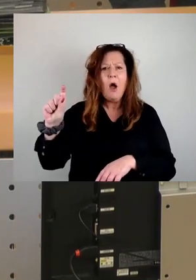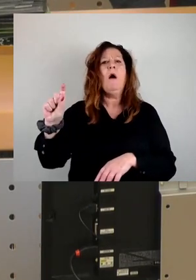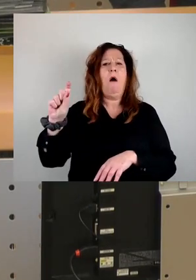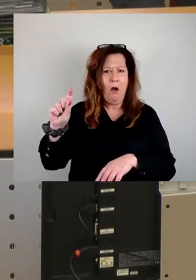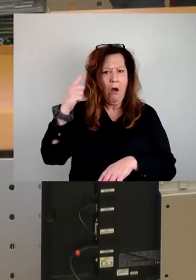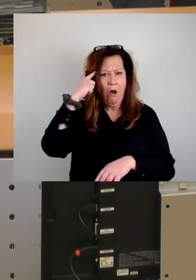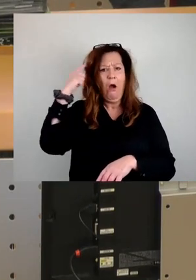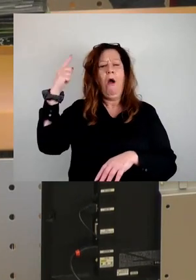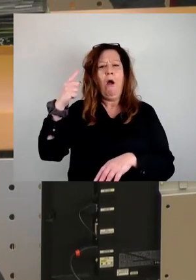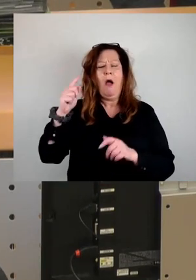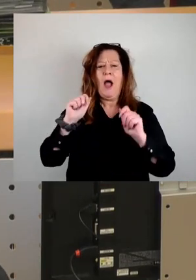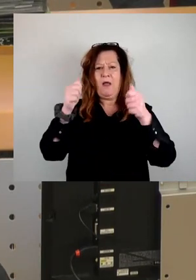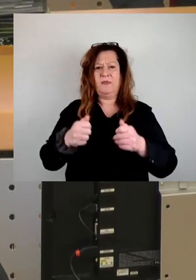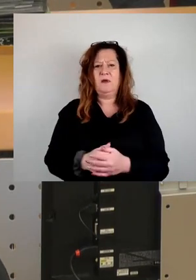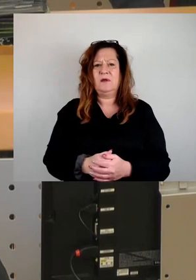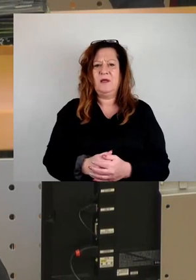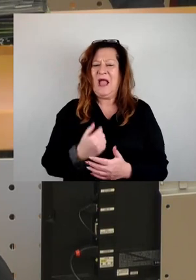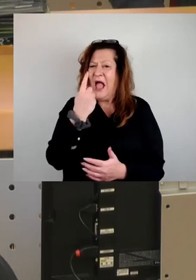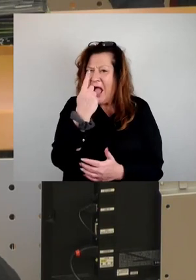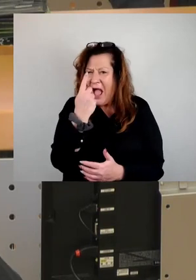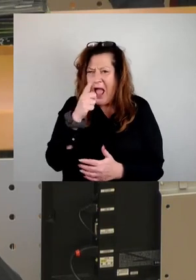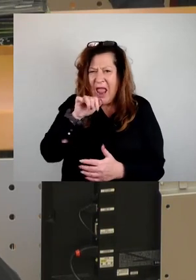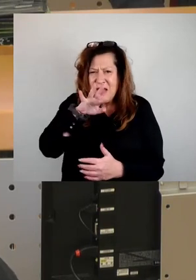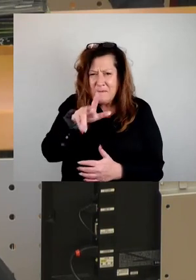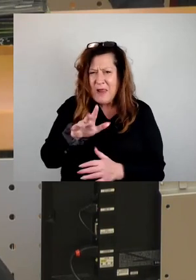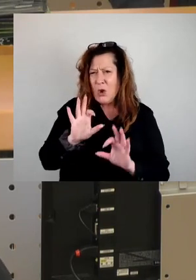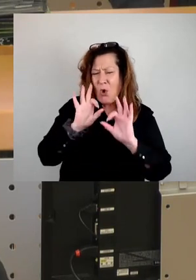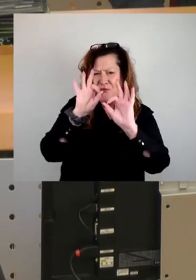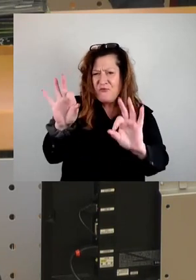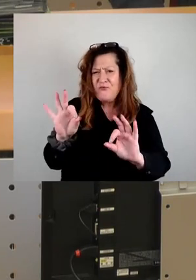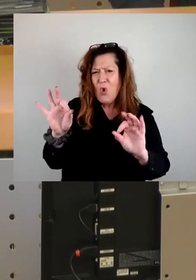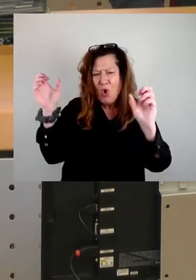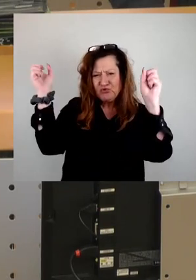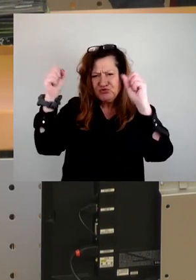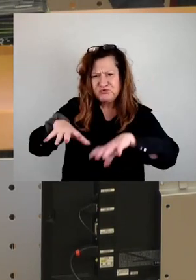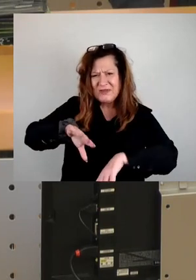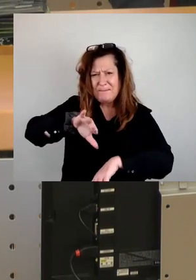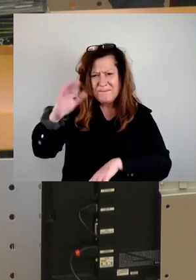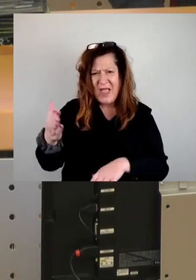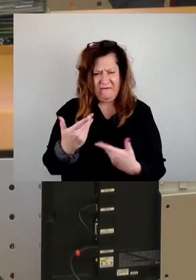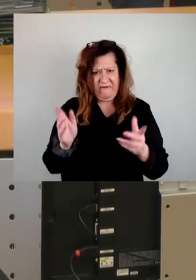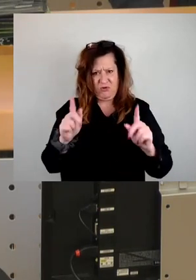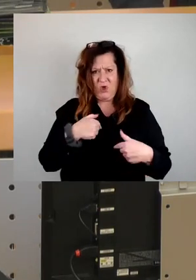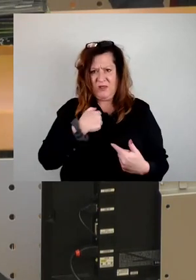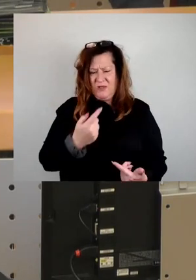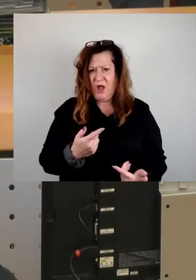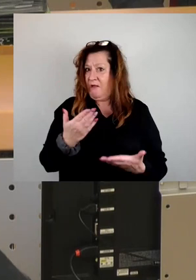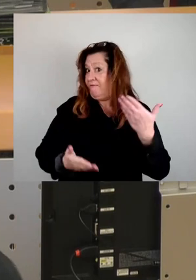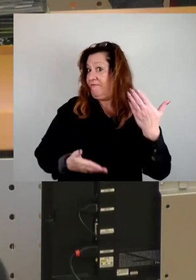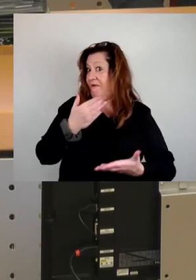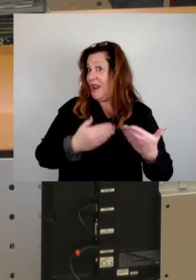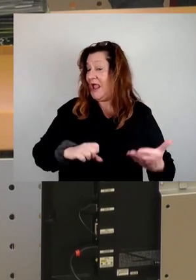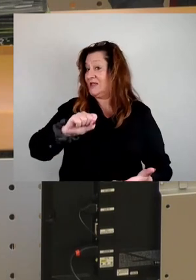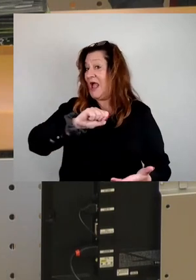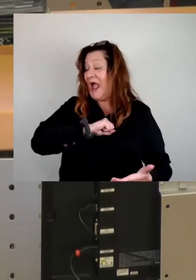1 Million für einen Schuttberg. Was soll man dazu sagen? Vielleicht, dass der Grundstückseigentümer, Name vertraulich,